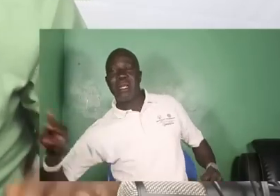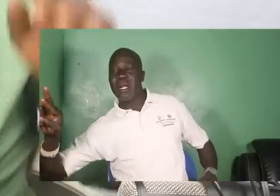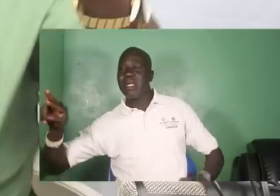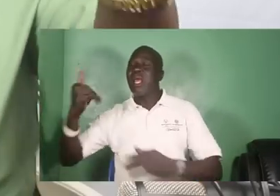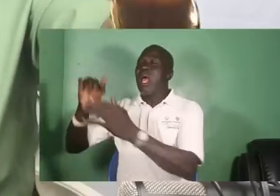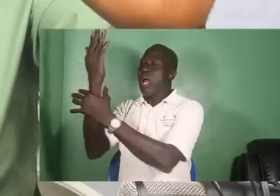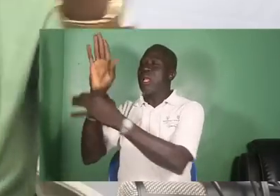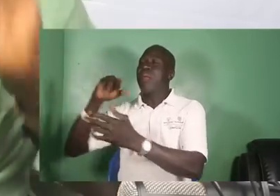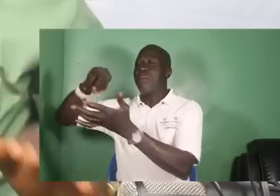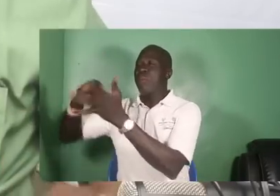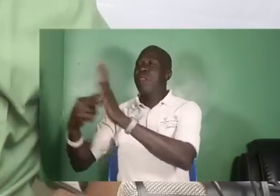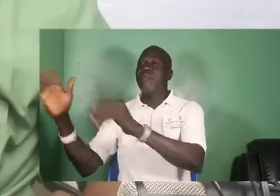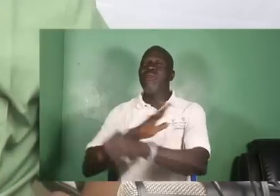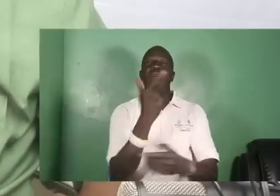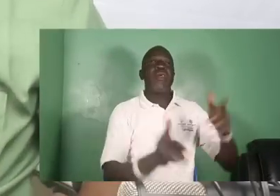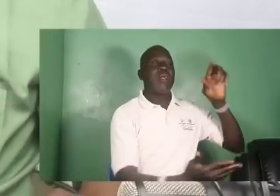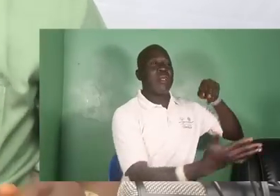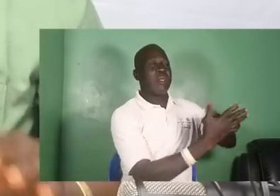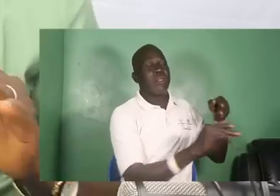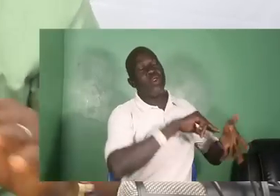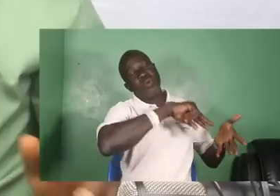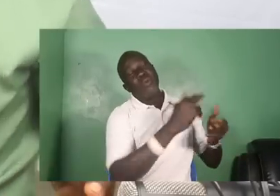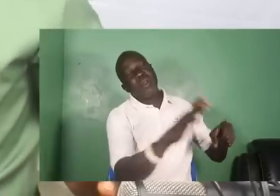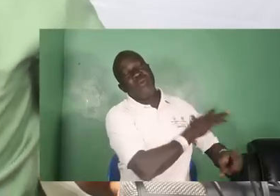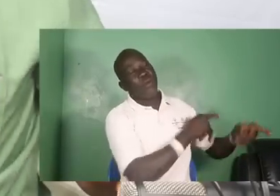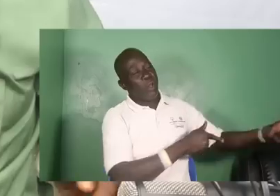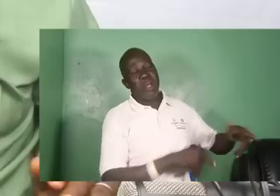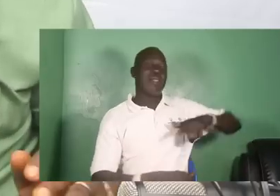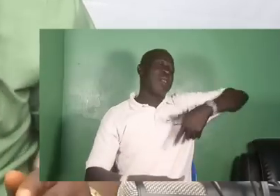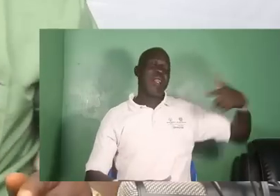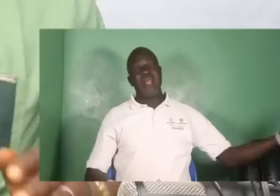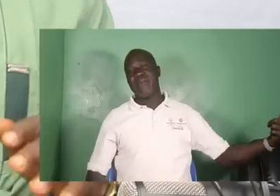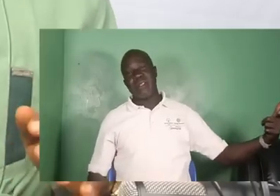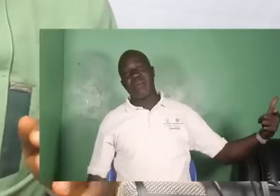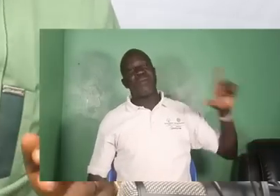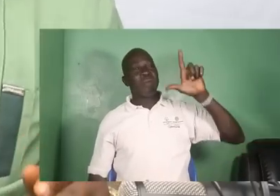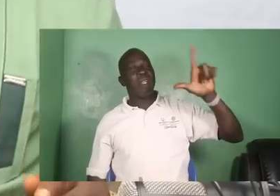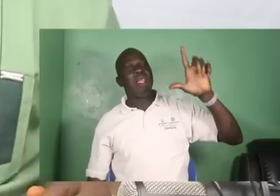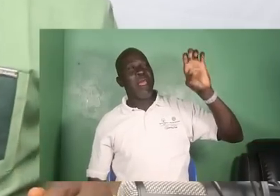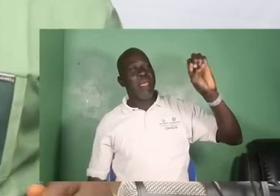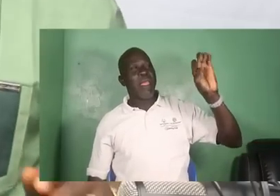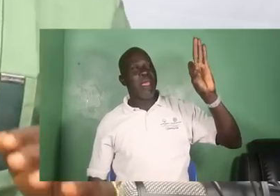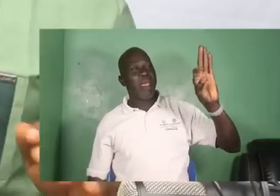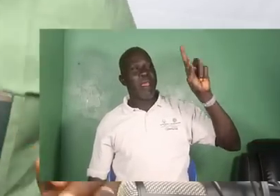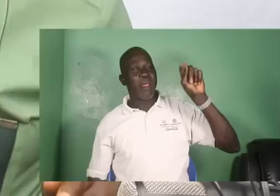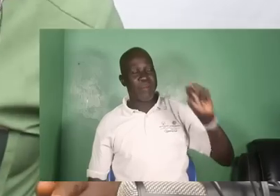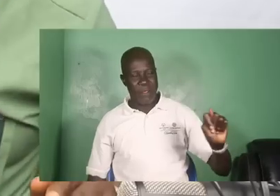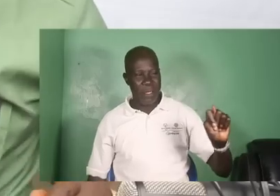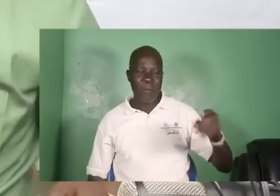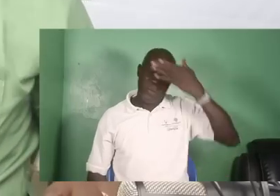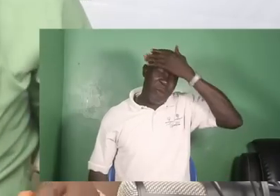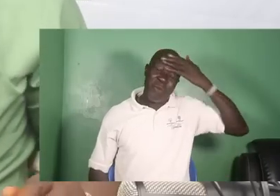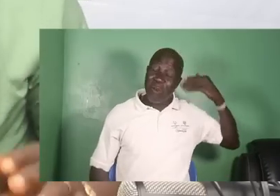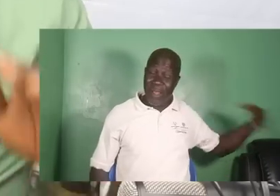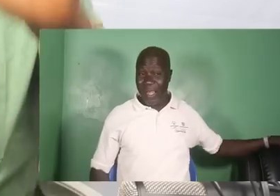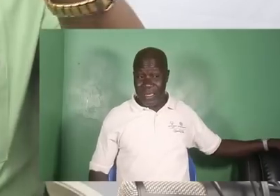right hand is meaningful. Ọwọ́ òsì ó ní ìtumọ̀. Left hand also has meaning. Ọ̀gbọ́n ni left. Ọwọ́. Ẹ ti màmá ẹ. You see. Ti wọ́n ti gbàgbé. Wọ́n tó